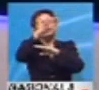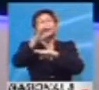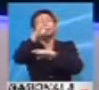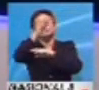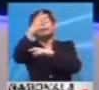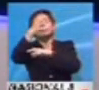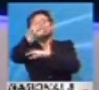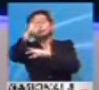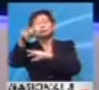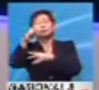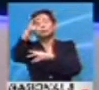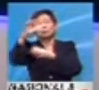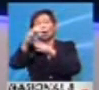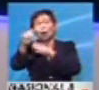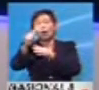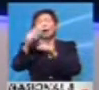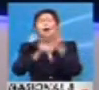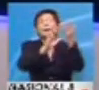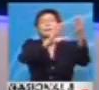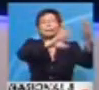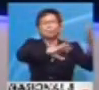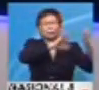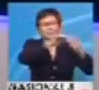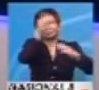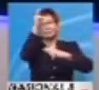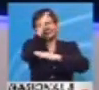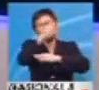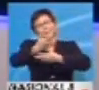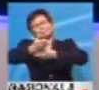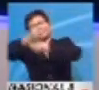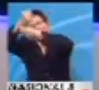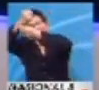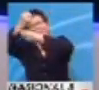414.800 Ringgit terhadap pihak polisi dan kerajaan